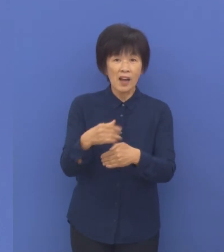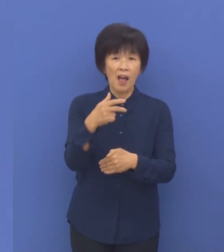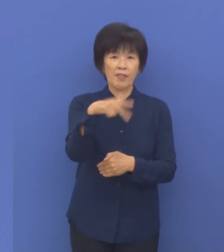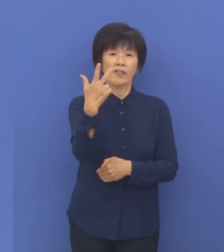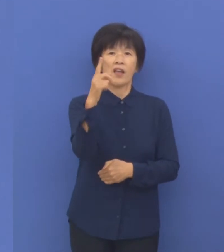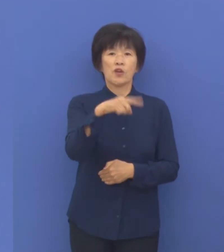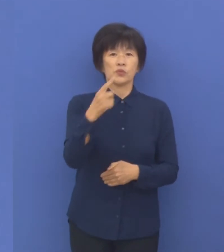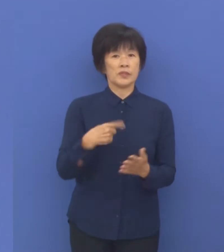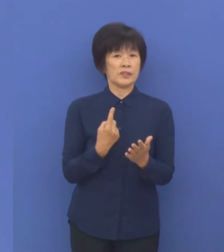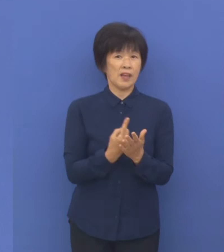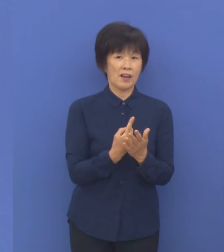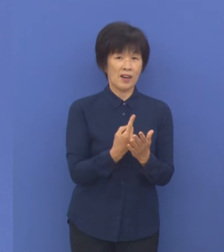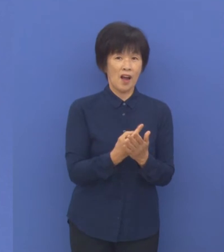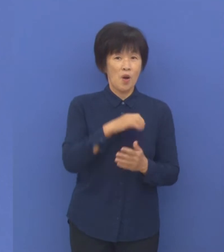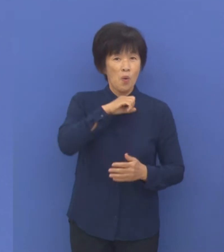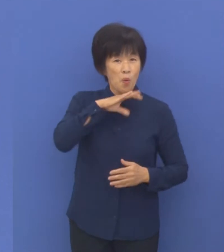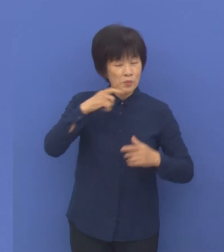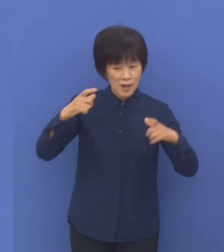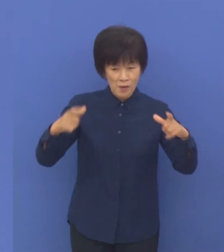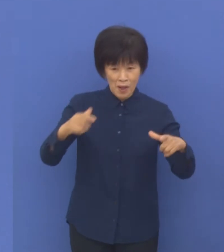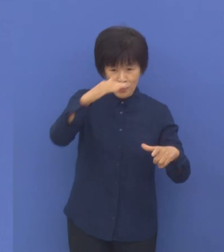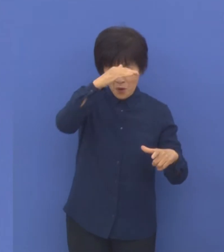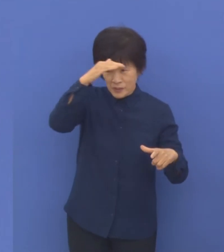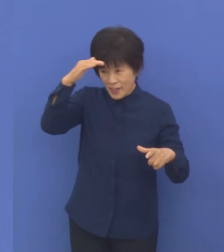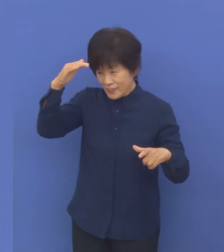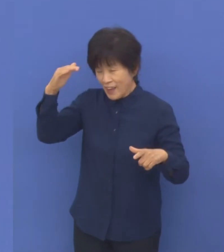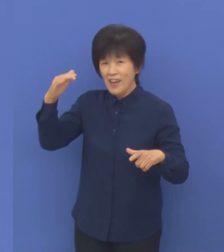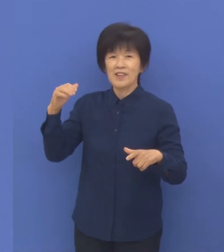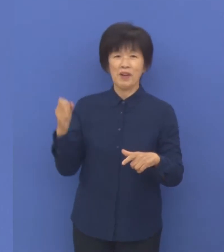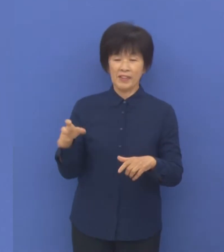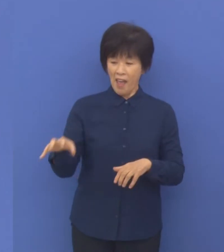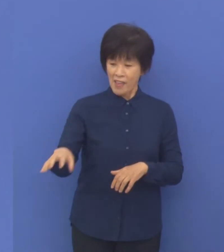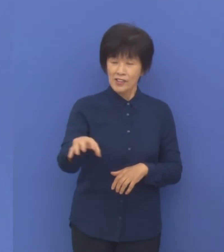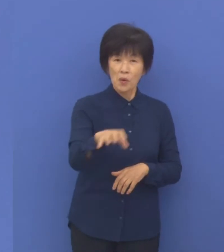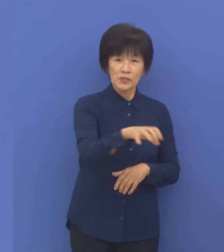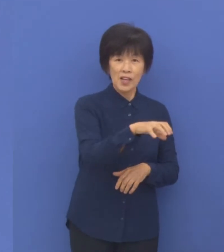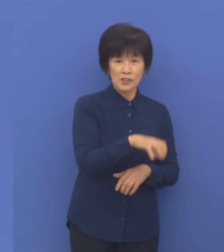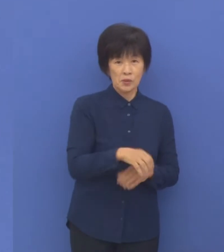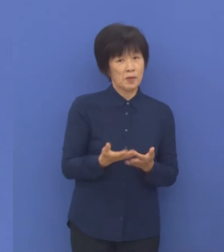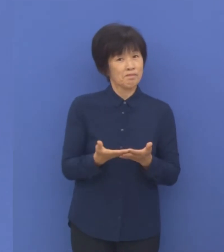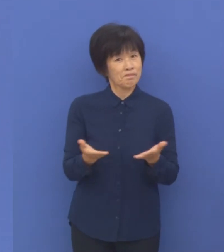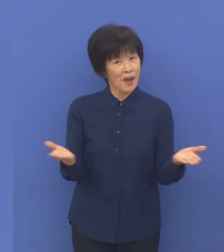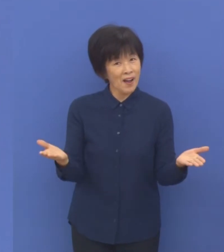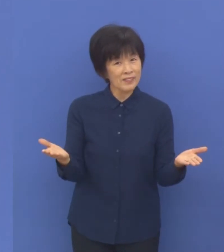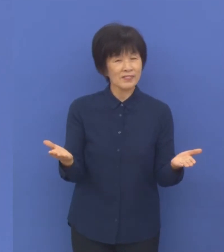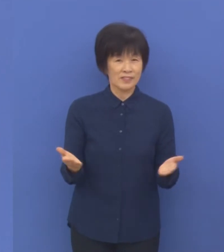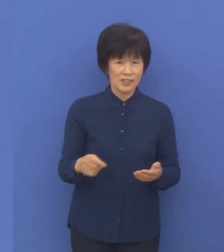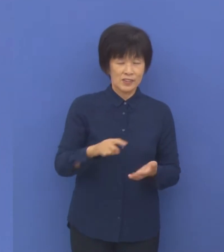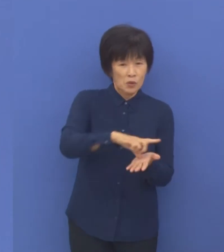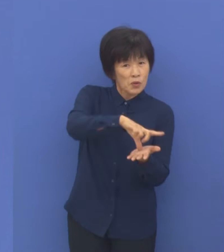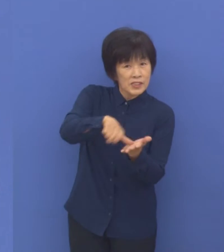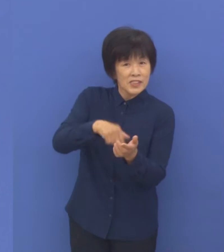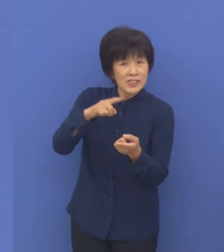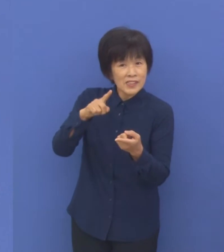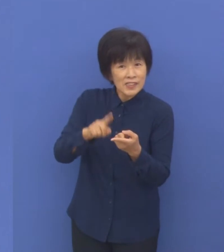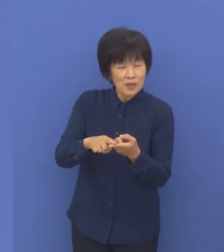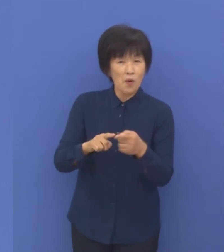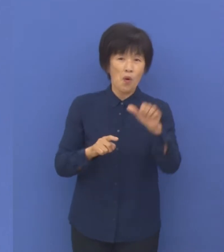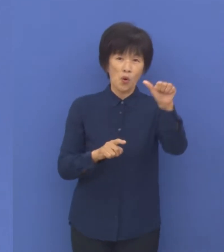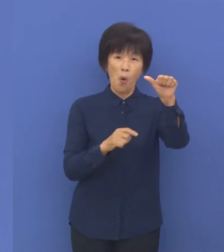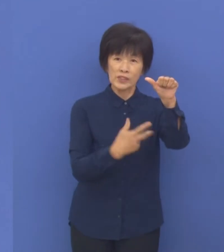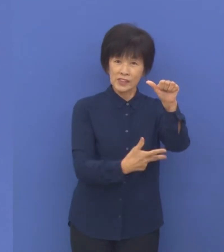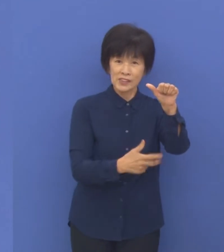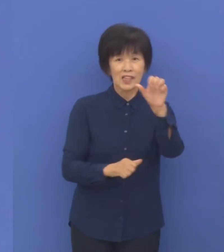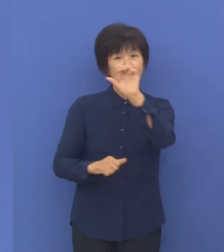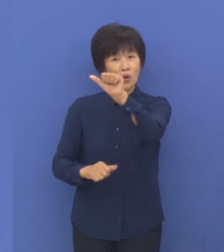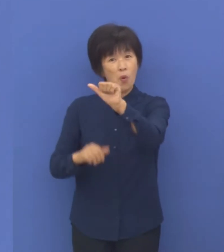が参加し大村湾の絶景やエイドステーションで提供される大村湾流域5市5町の